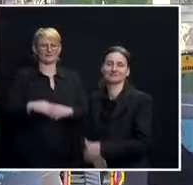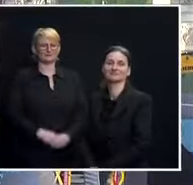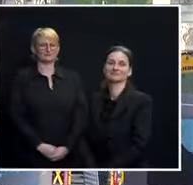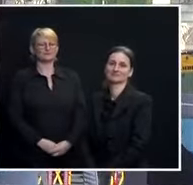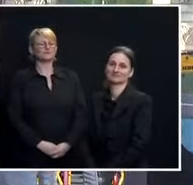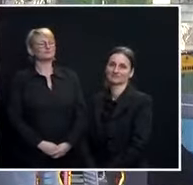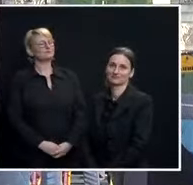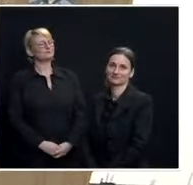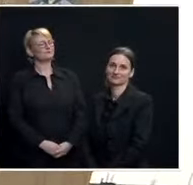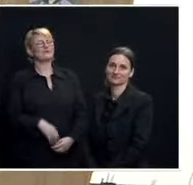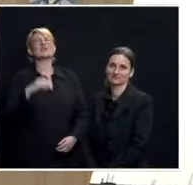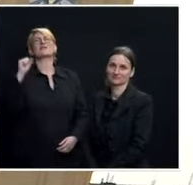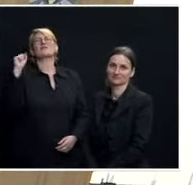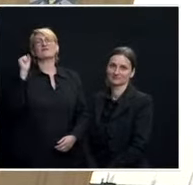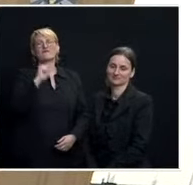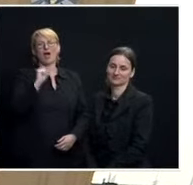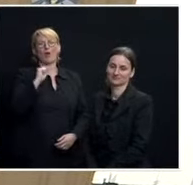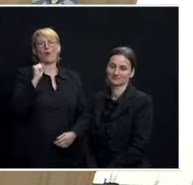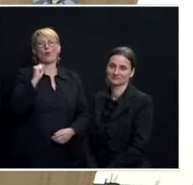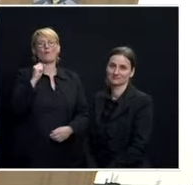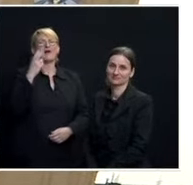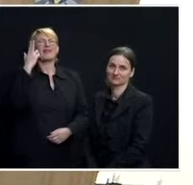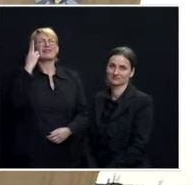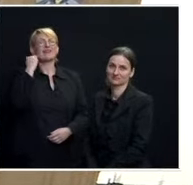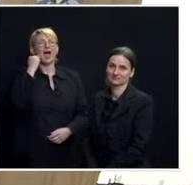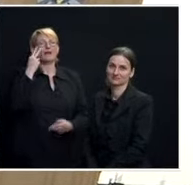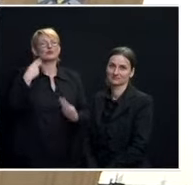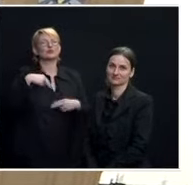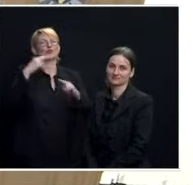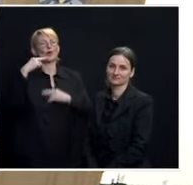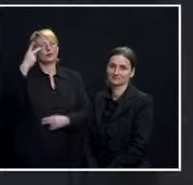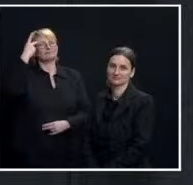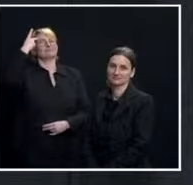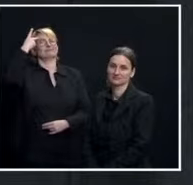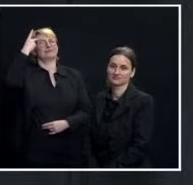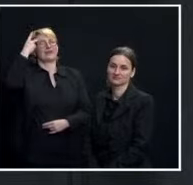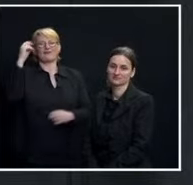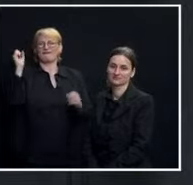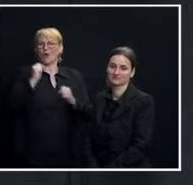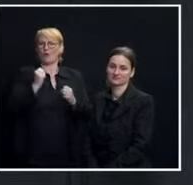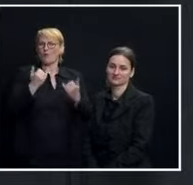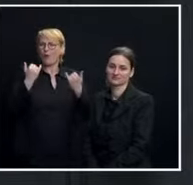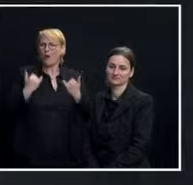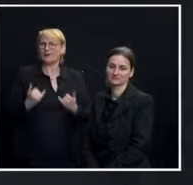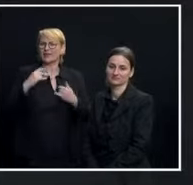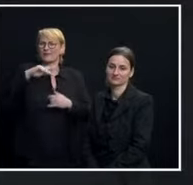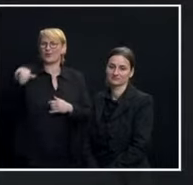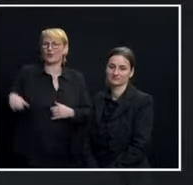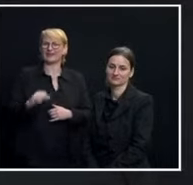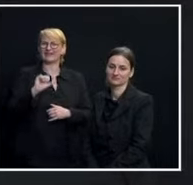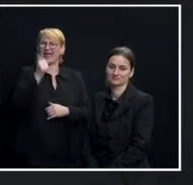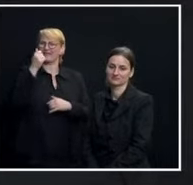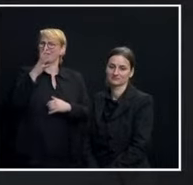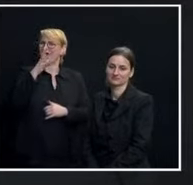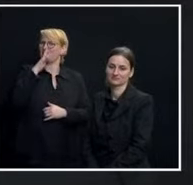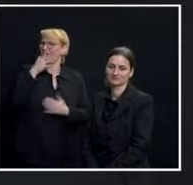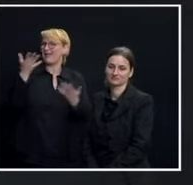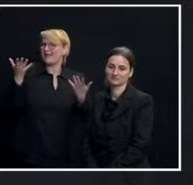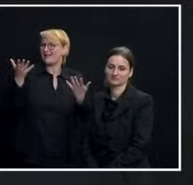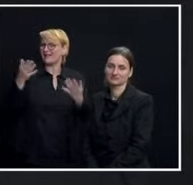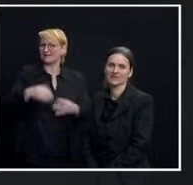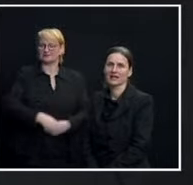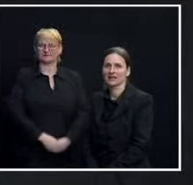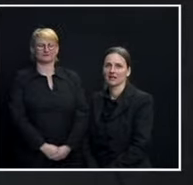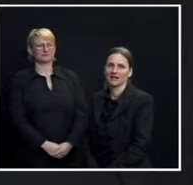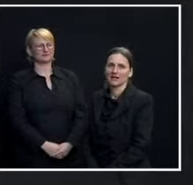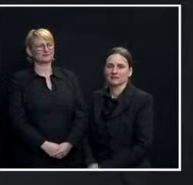Warum die Rückkehr der Namen? Warum dieses Projekt zu diesem Zeitpunkt, heute am 11. April? Also ich glaube, der Zeitpunkt, das hat sich einfach alles